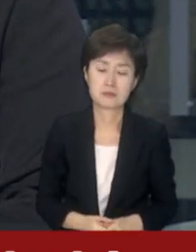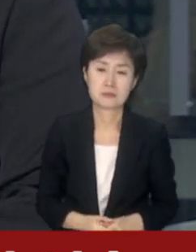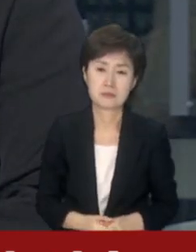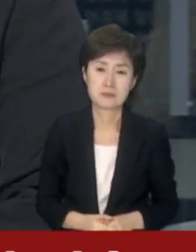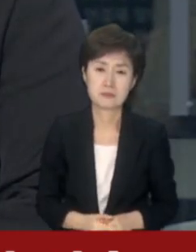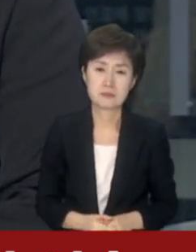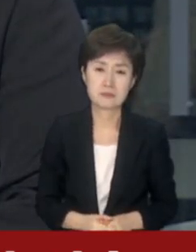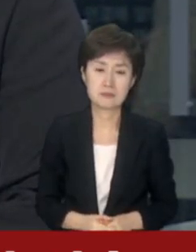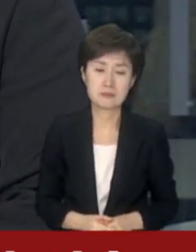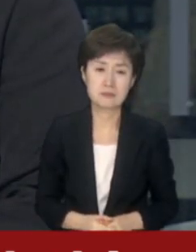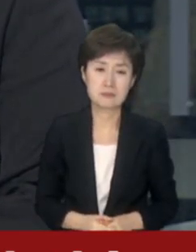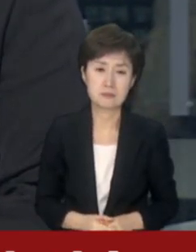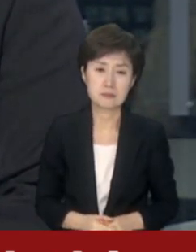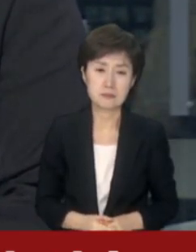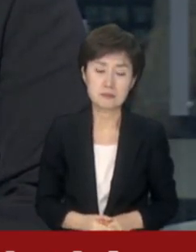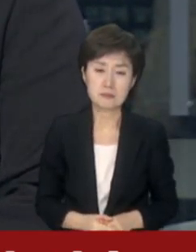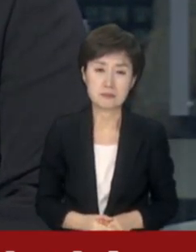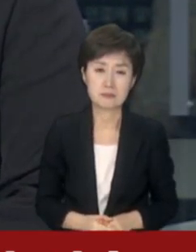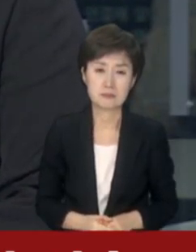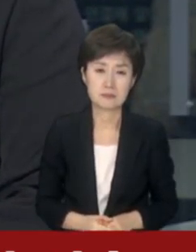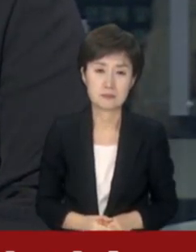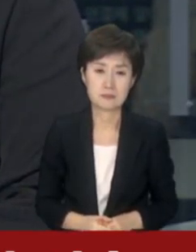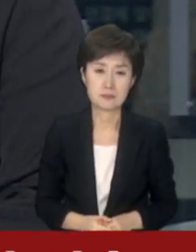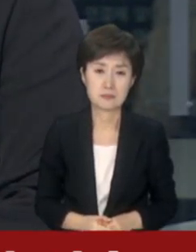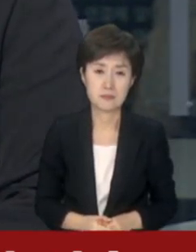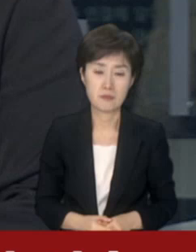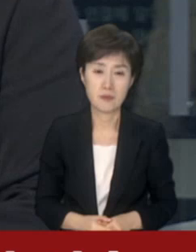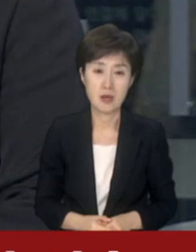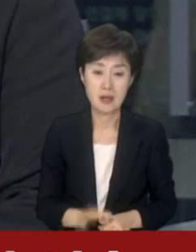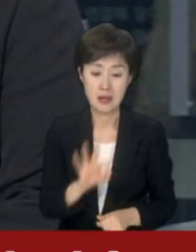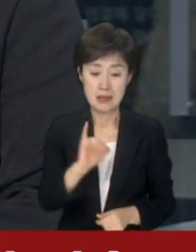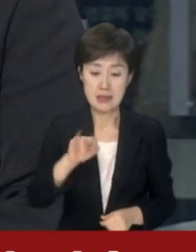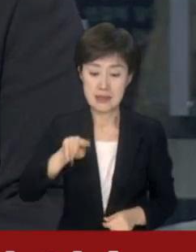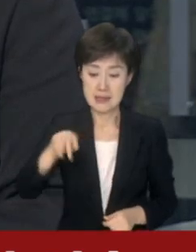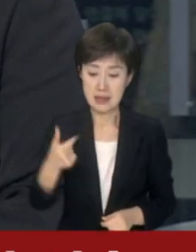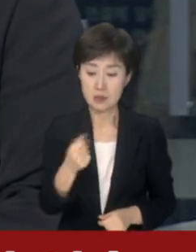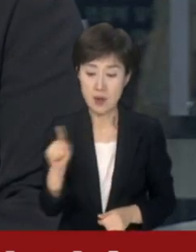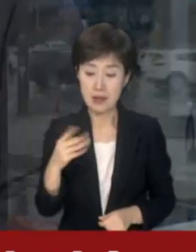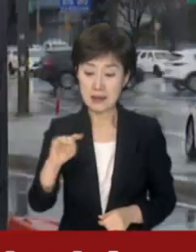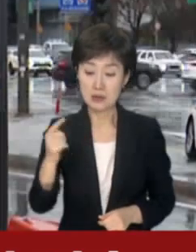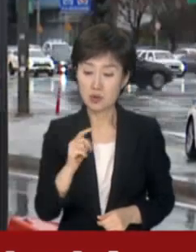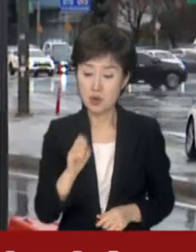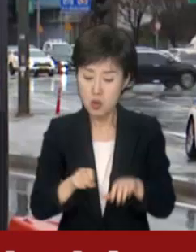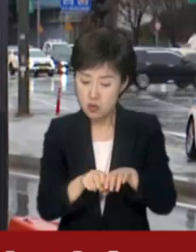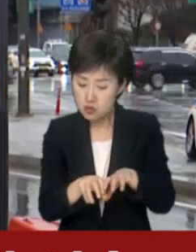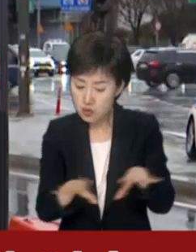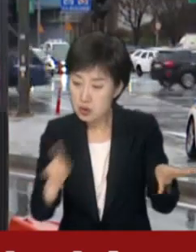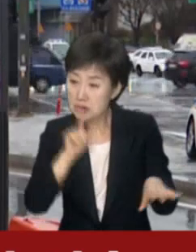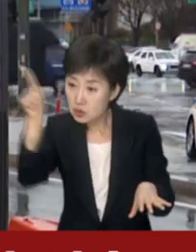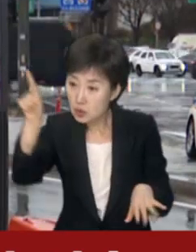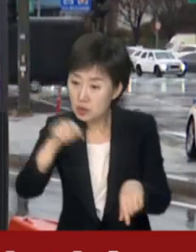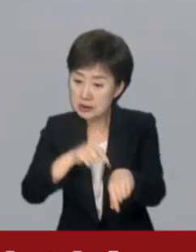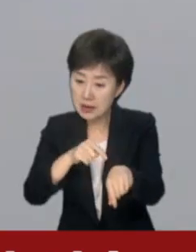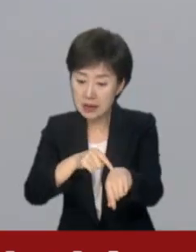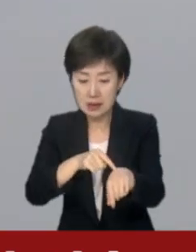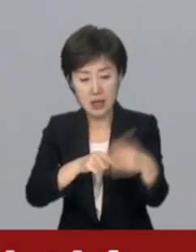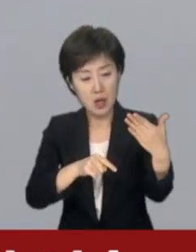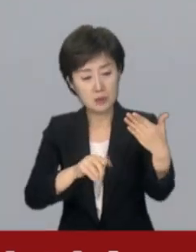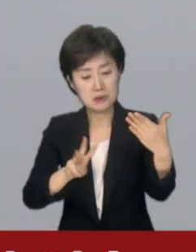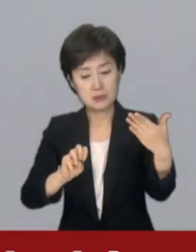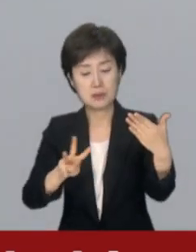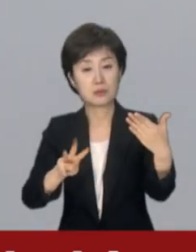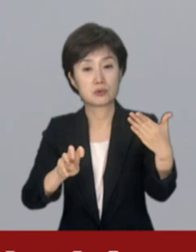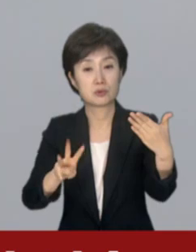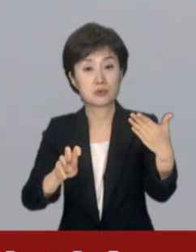하겠습니다. 자, 안채린 기자 전해주시죠. 네, 이산화탄소 누출이 처음 신고된 건 오늘 오전 9시